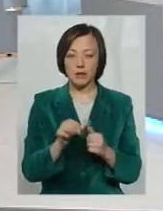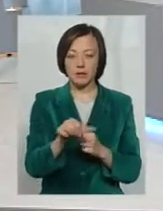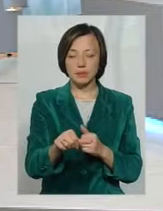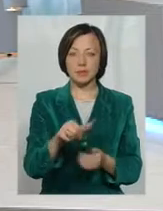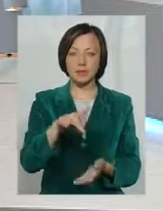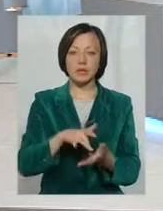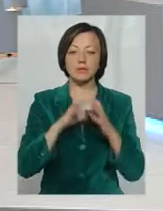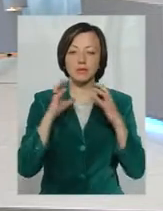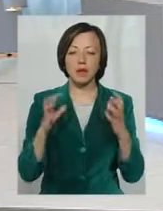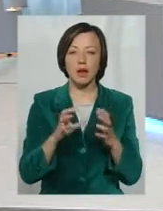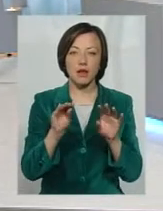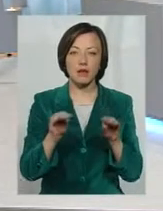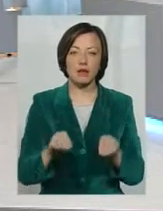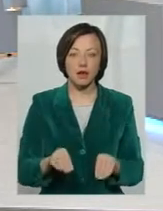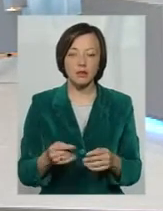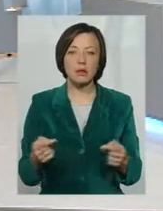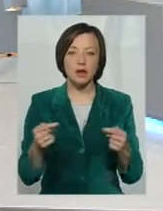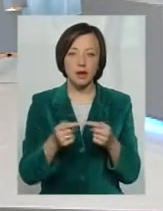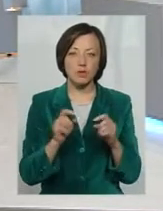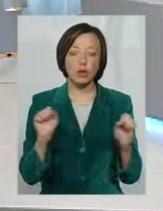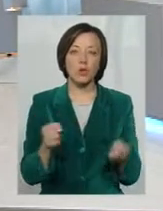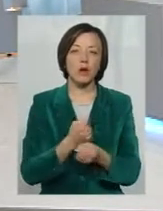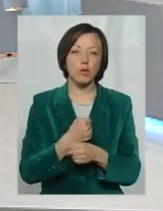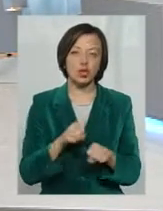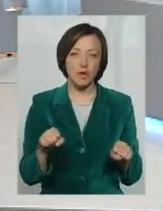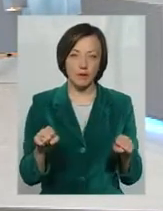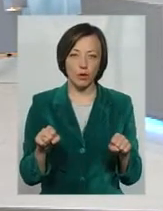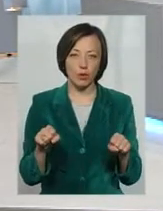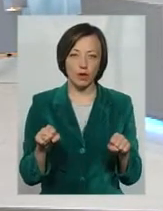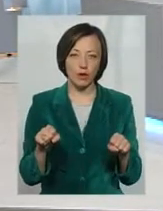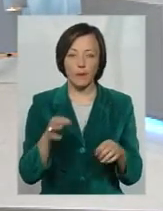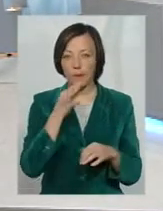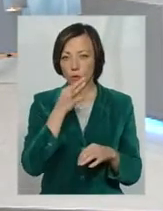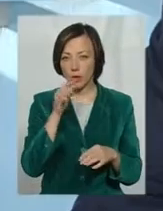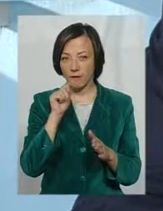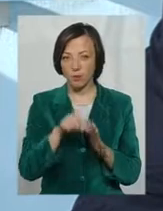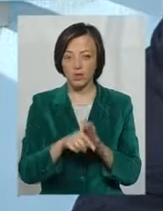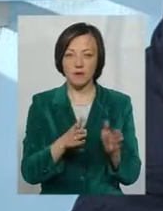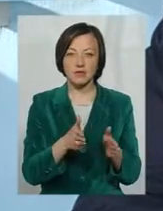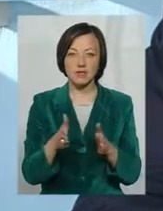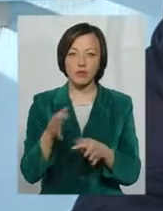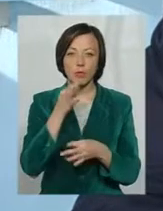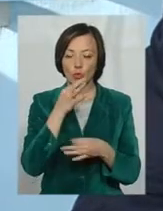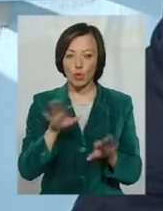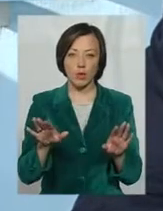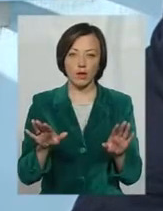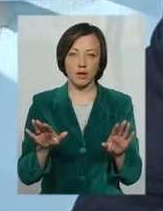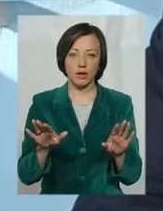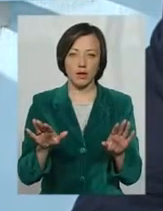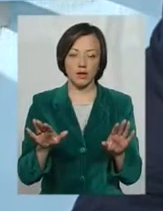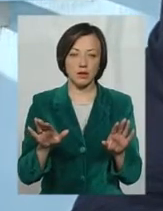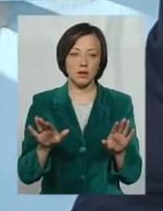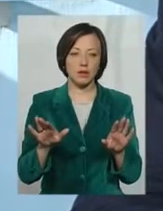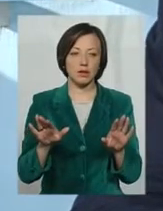децентралізоване зберігання даних, воно якраз унеможливлює будь-яке втручання в систему,